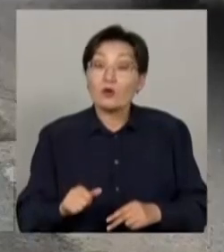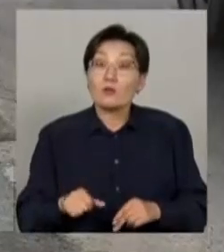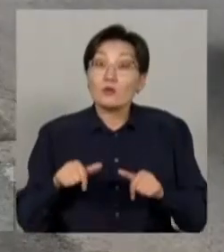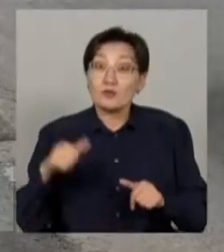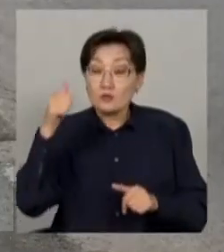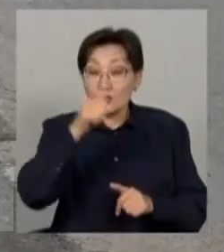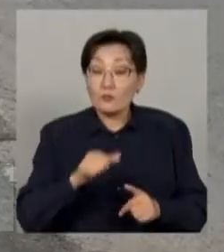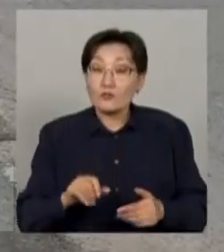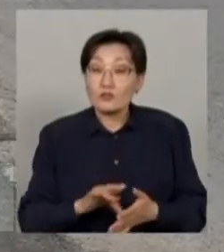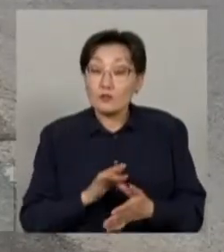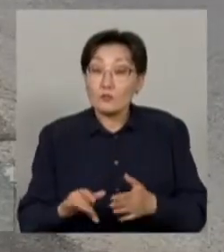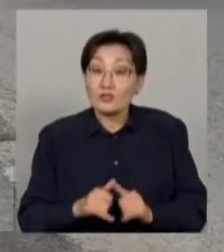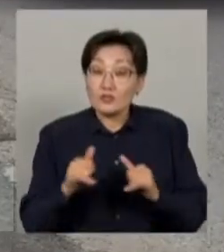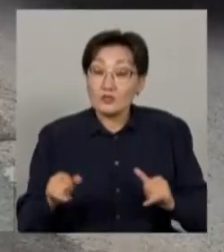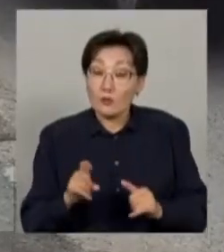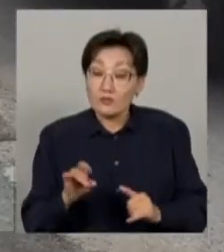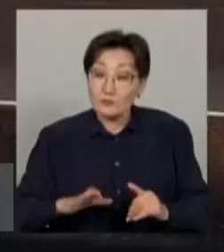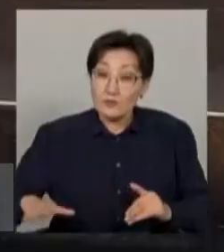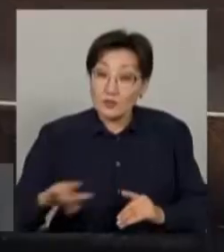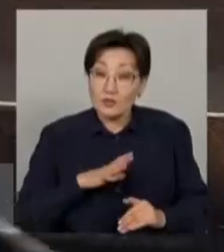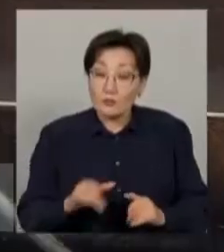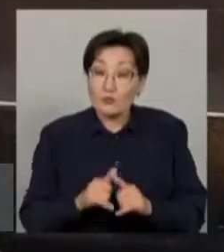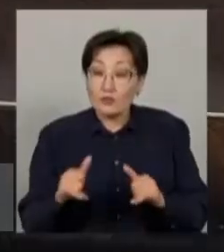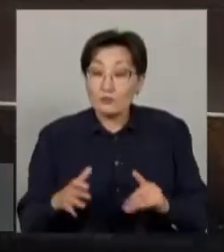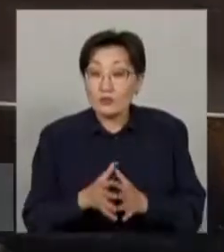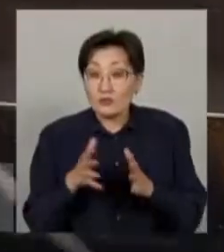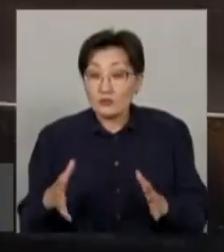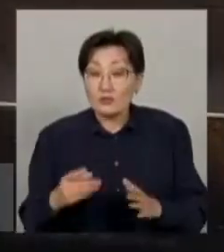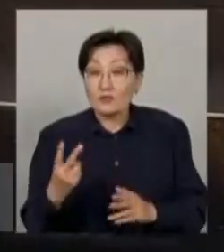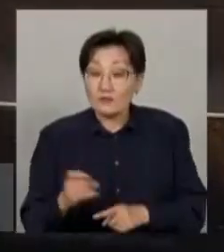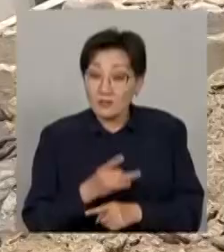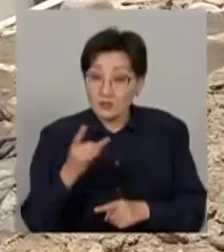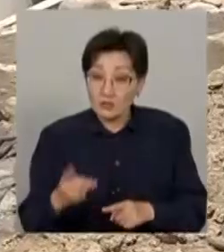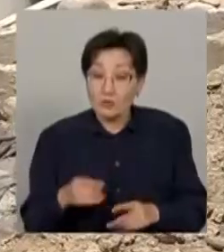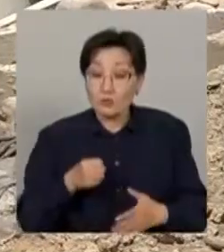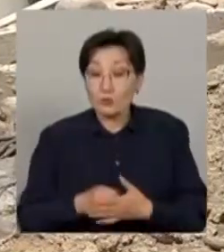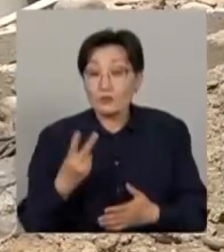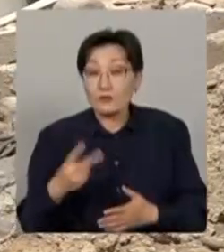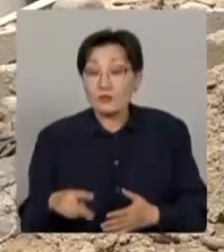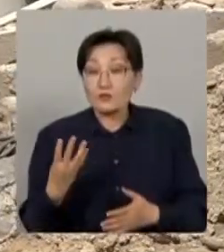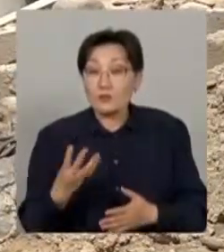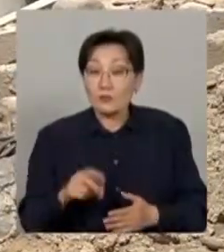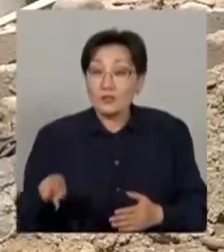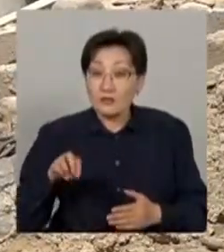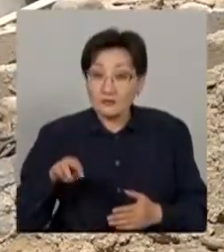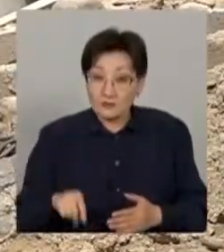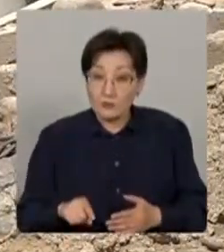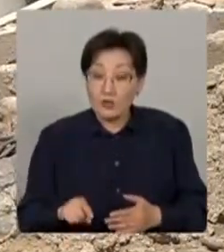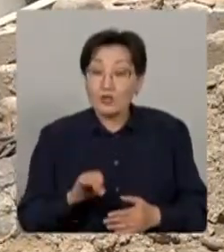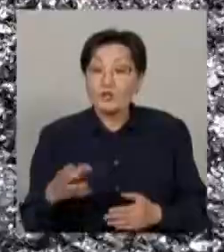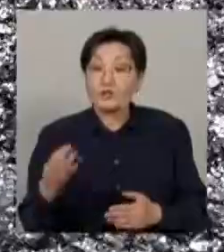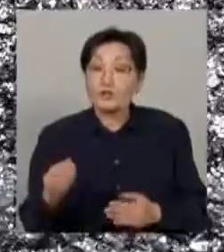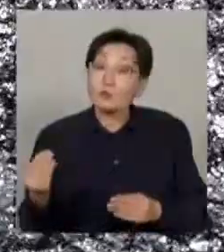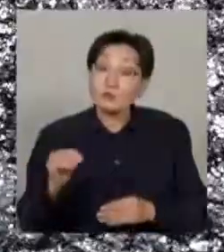в текущем году бюджет на развитие Ауэзовского района был увеличен более чем в 2 раза, до 24 миллиардов тенге. Кроме